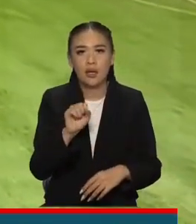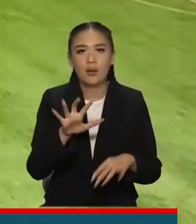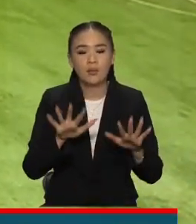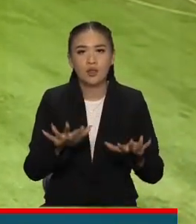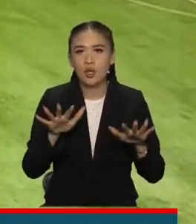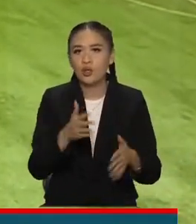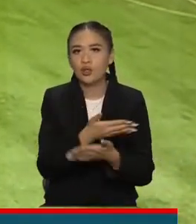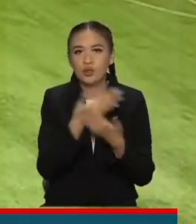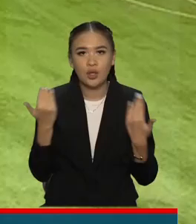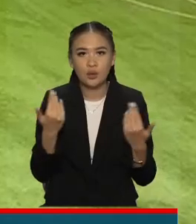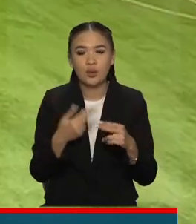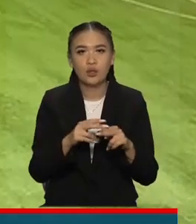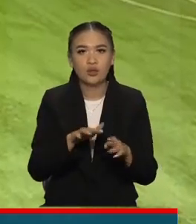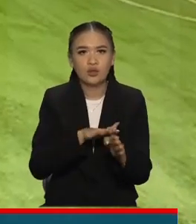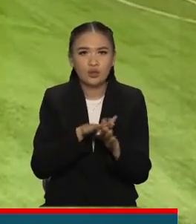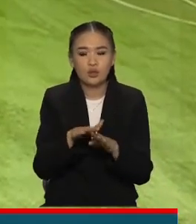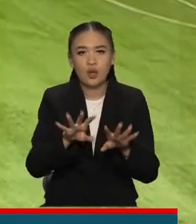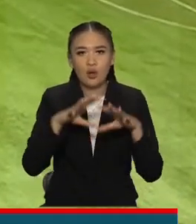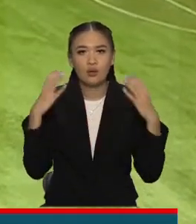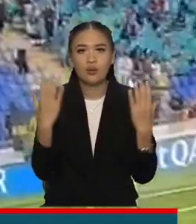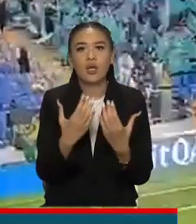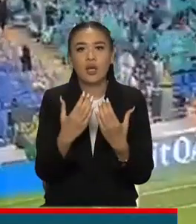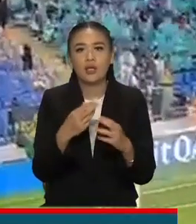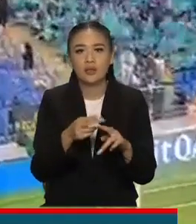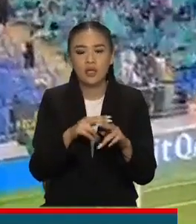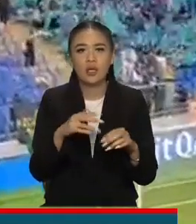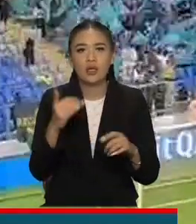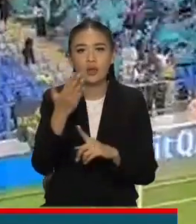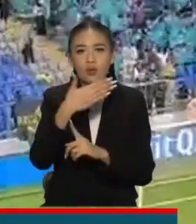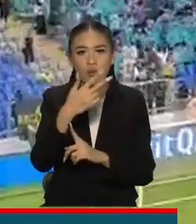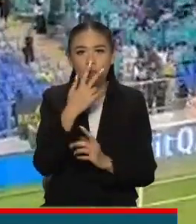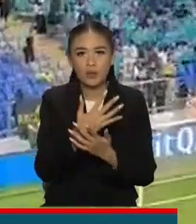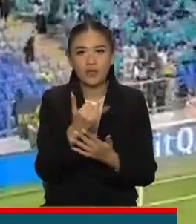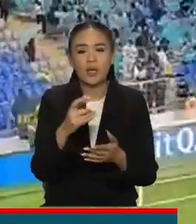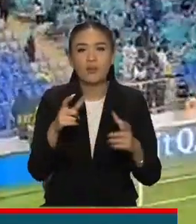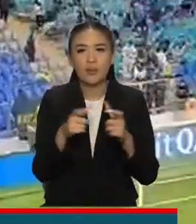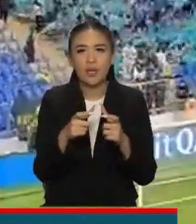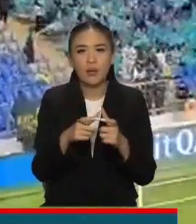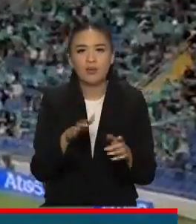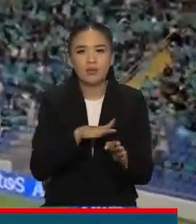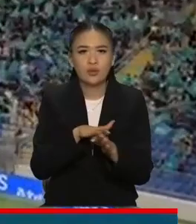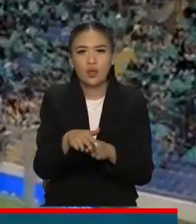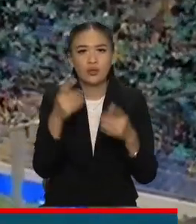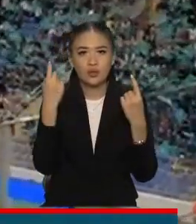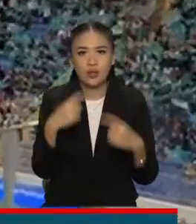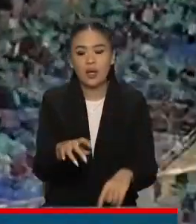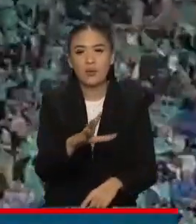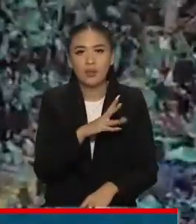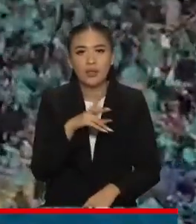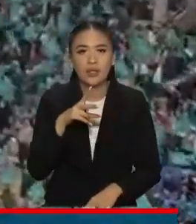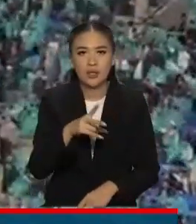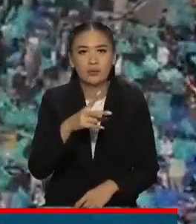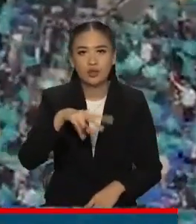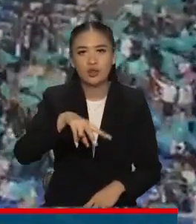жоқ. Стадионның іші түгел көк тумен көмкерілген. Осы ойынның билеттері тамыз айында түгелімен сатылып кеткен екен. Бұл